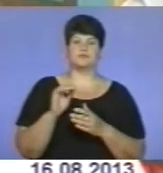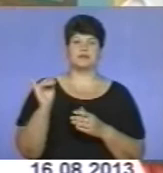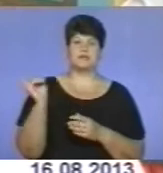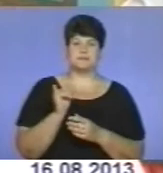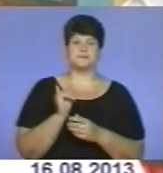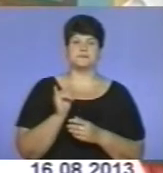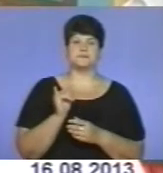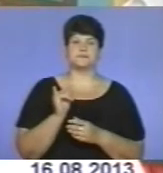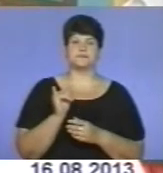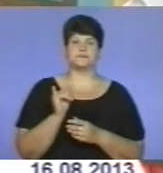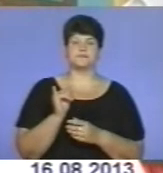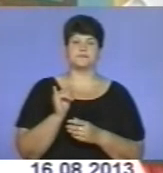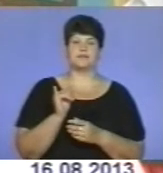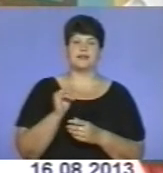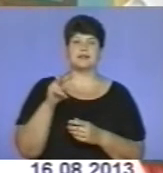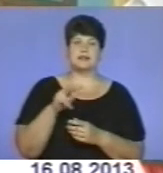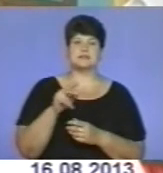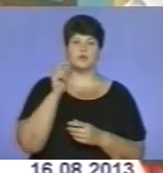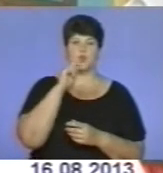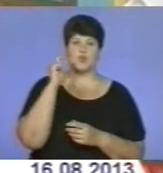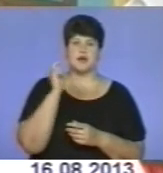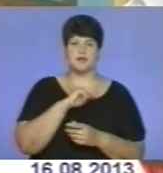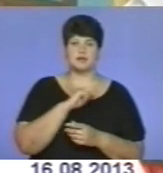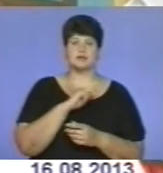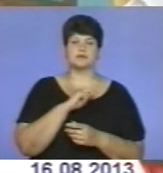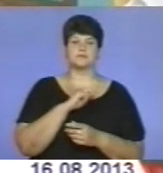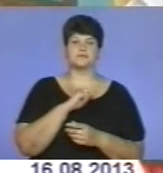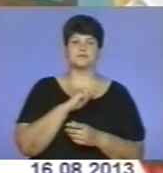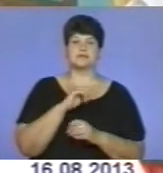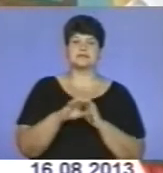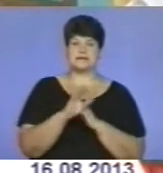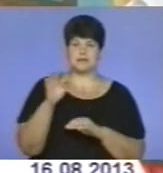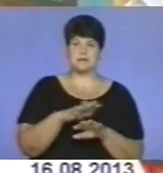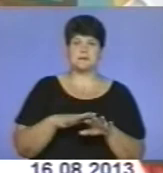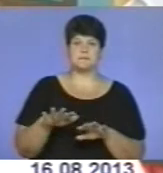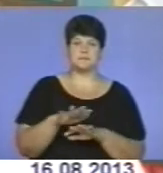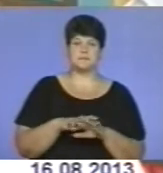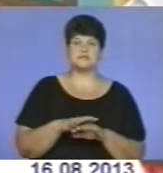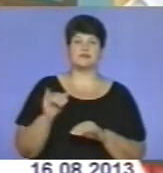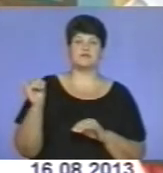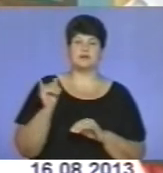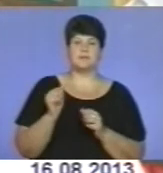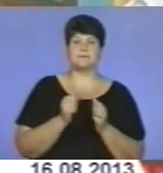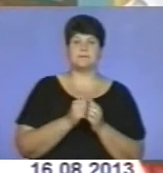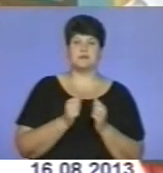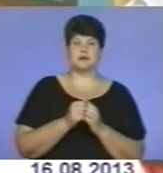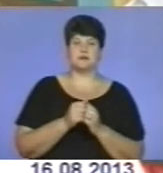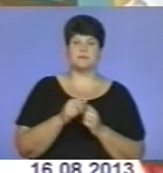Лесі Українки – це на східному масиві. І біля